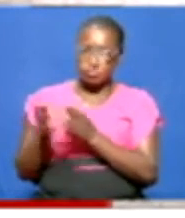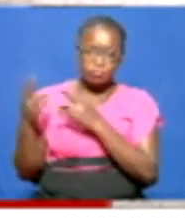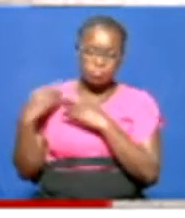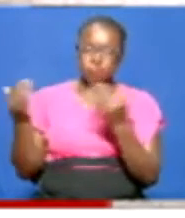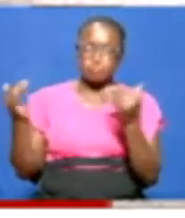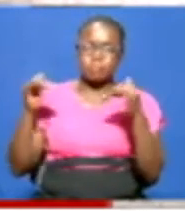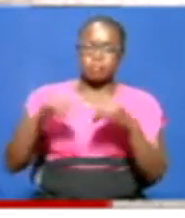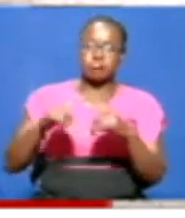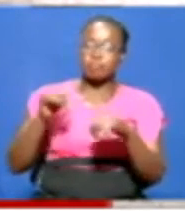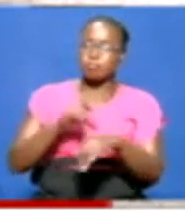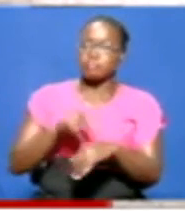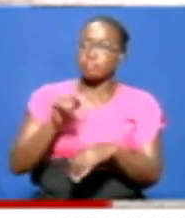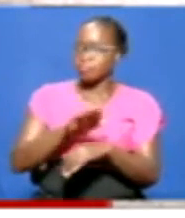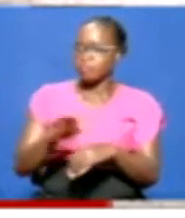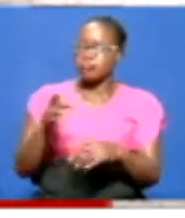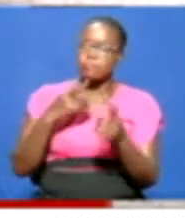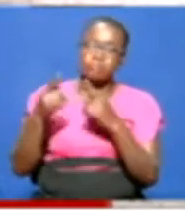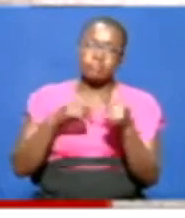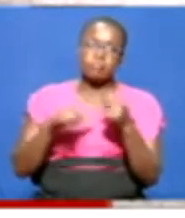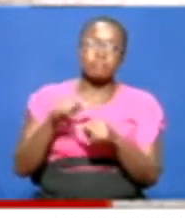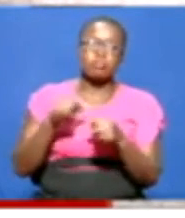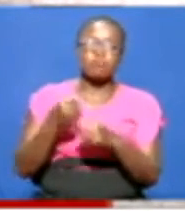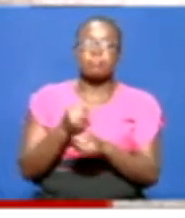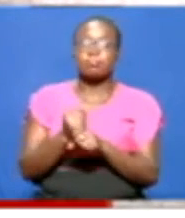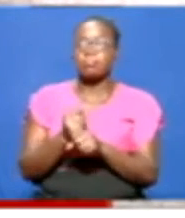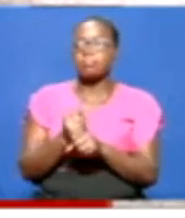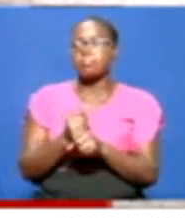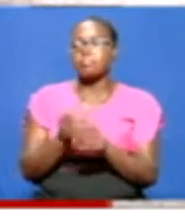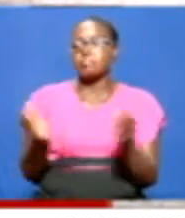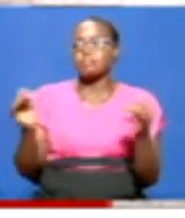muda wao kuzungumzia hili swala, kulifanya swala la kongamano nzima, ni kitu cha muhimu.